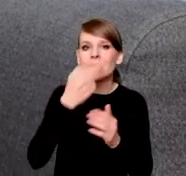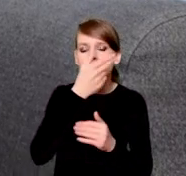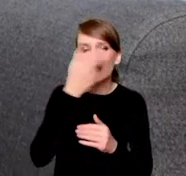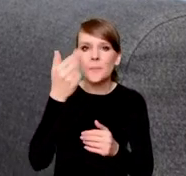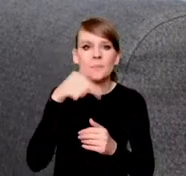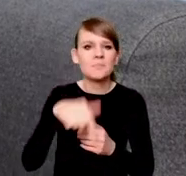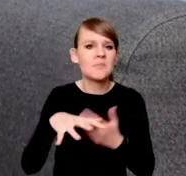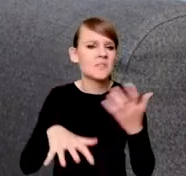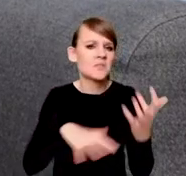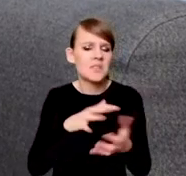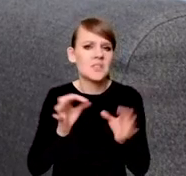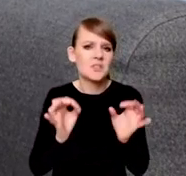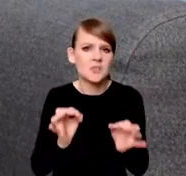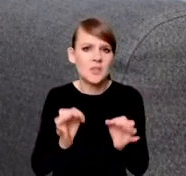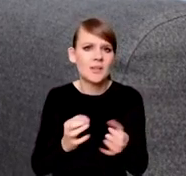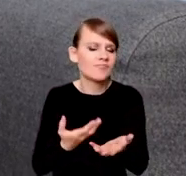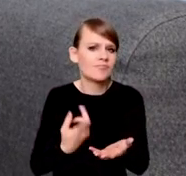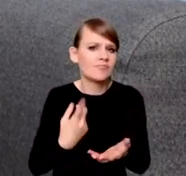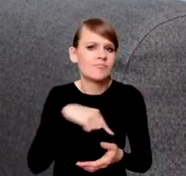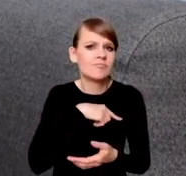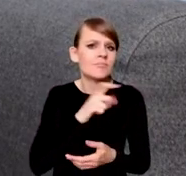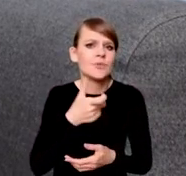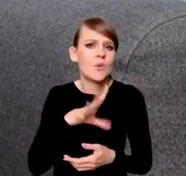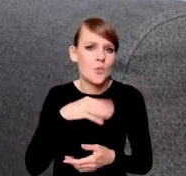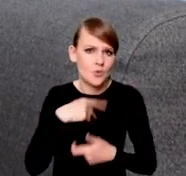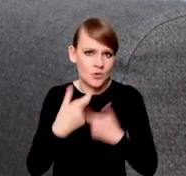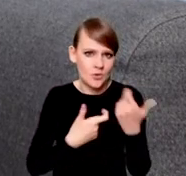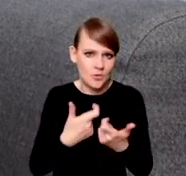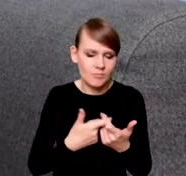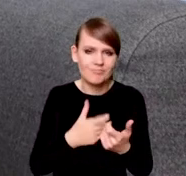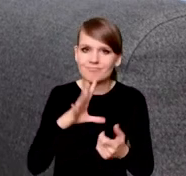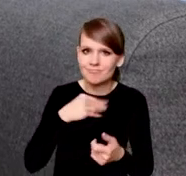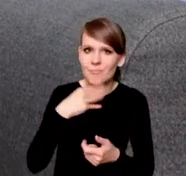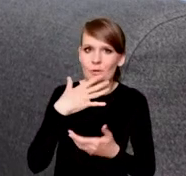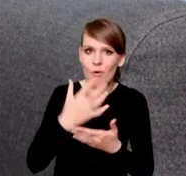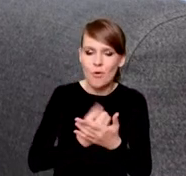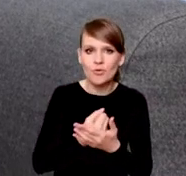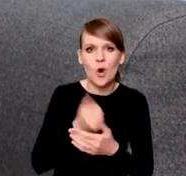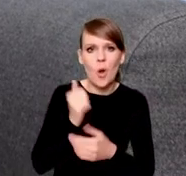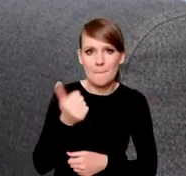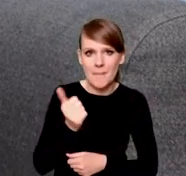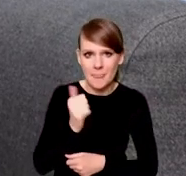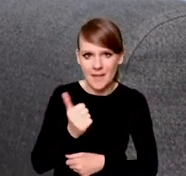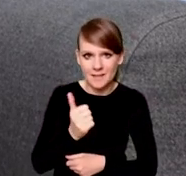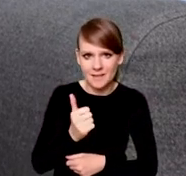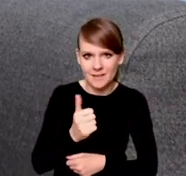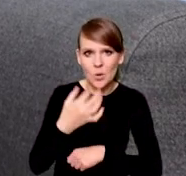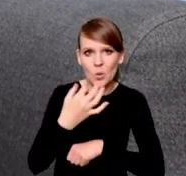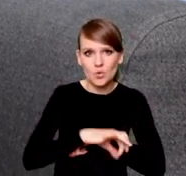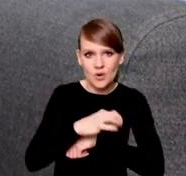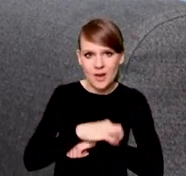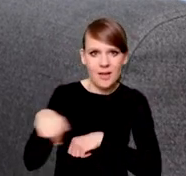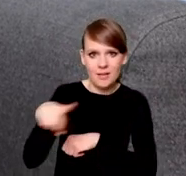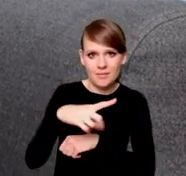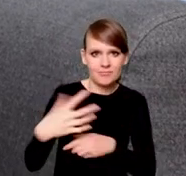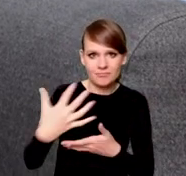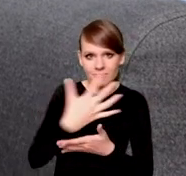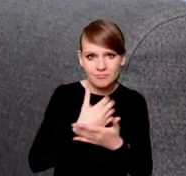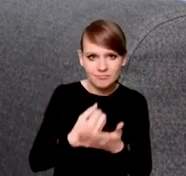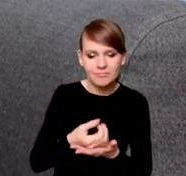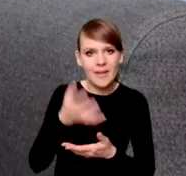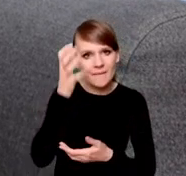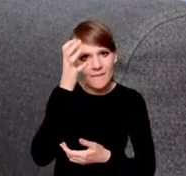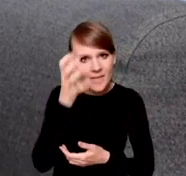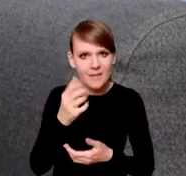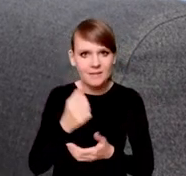możemy dzisiaj zrobić, korzystając z kompetencji, które są gromadzone w uczelniach. To są kompetencje wiedzy, umiejętności,